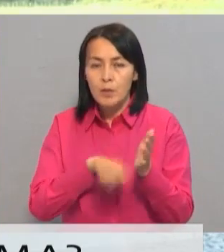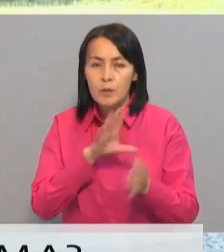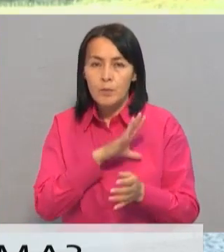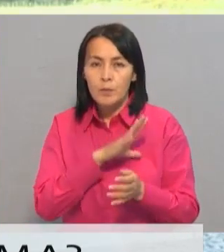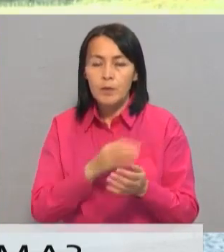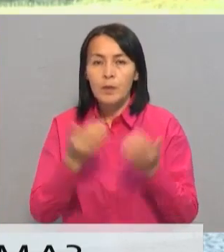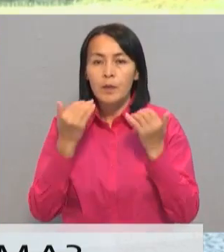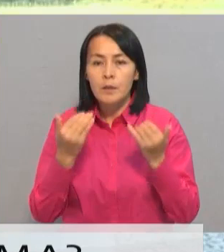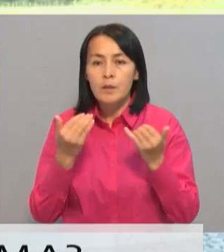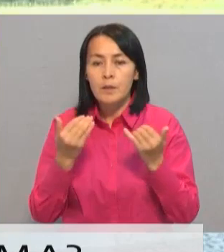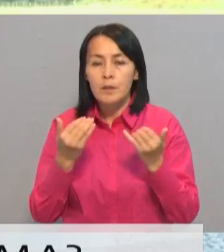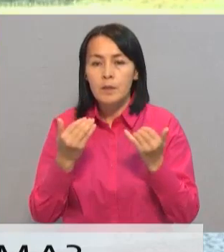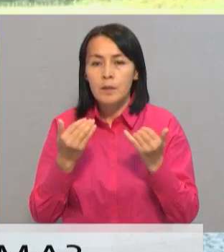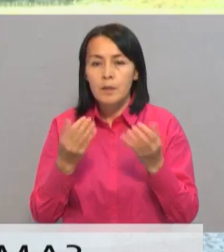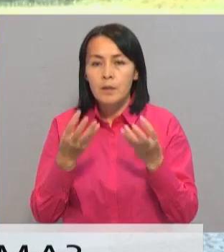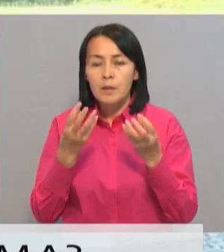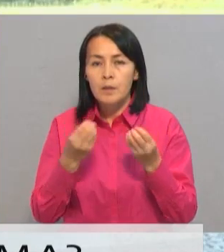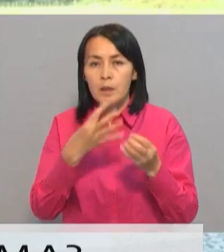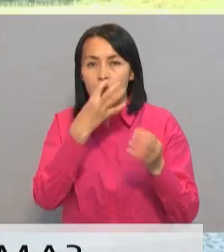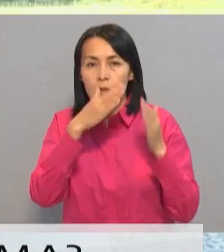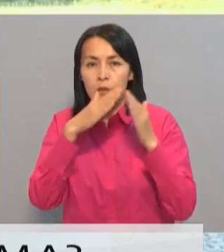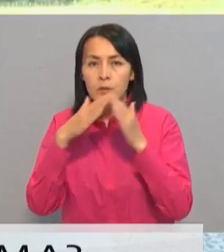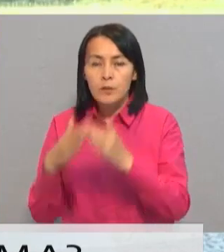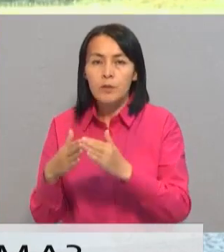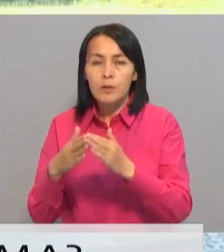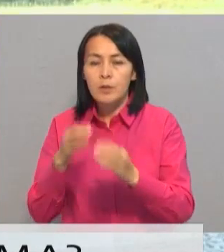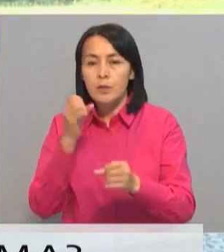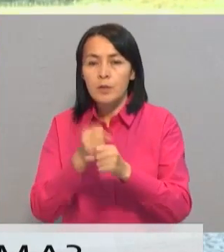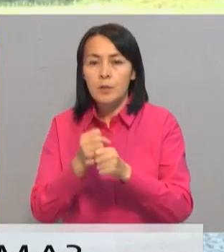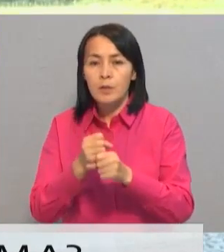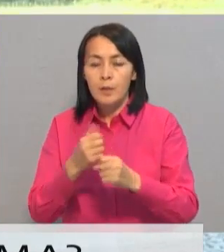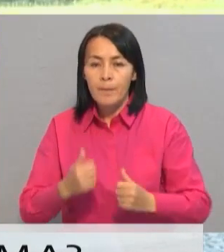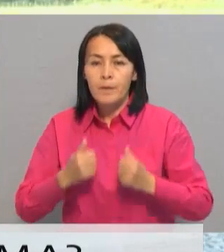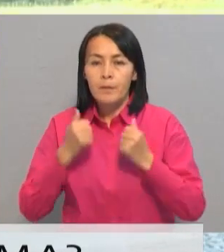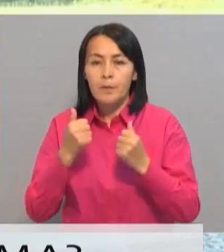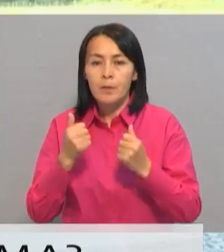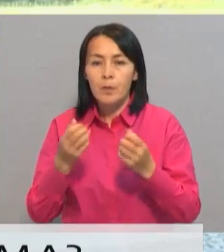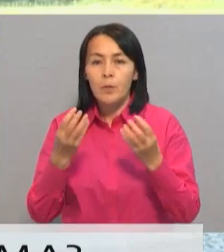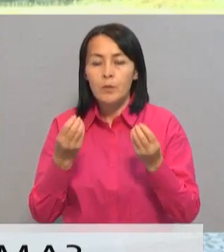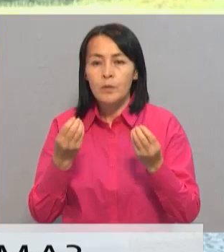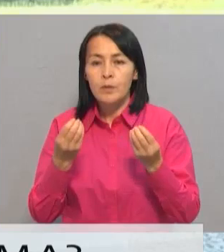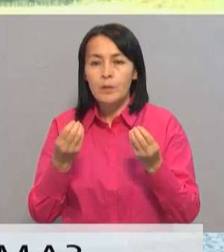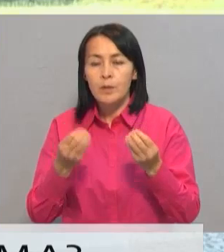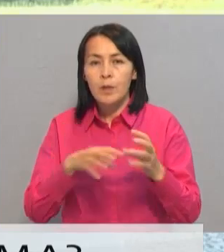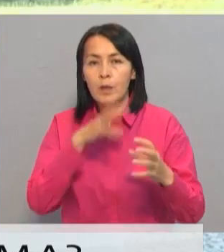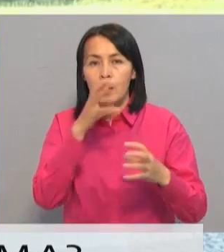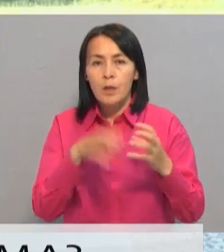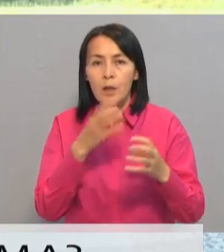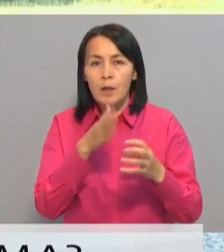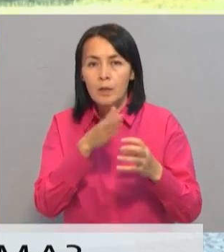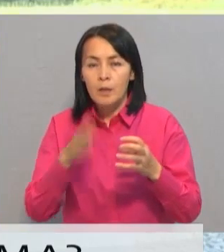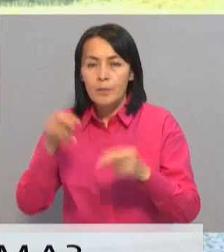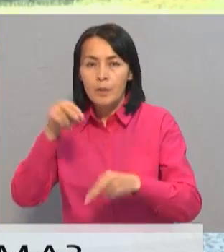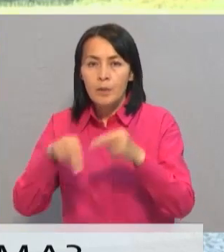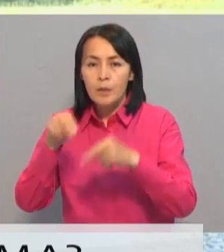калды. Азыр сол жандагы жылыжай салууга аракеттенип атыр. Онун үстүнө 40 кабат дейт го, сондой